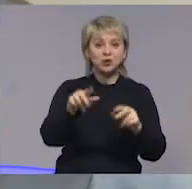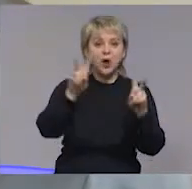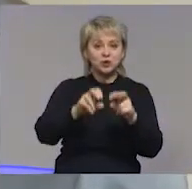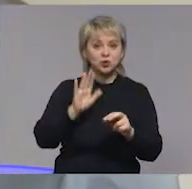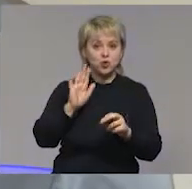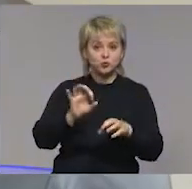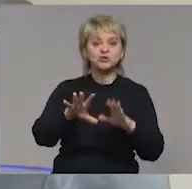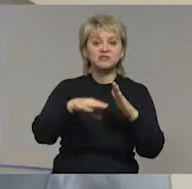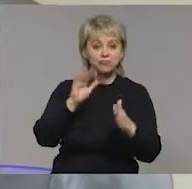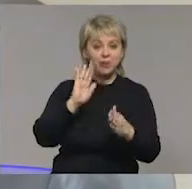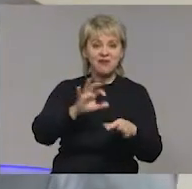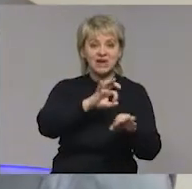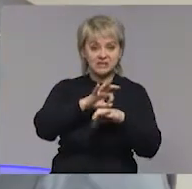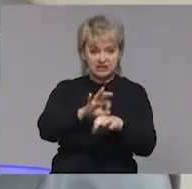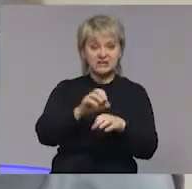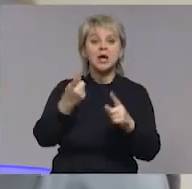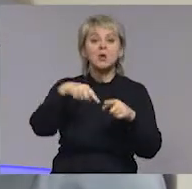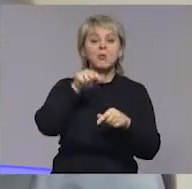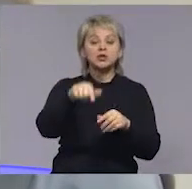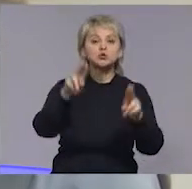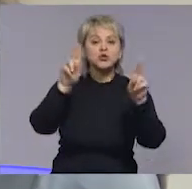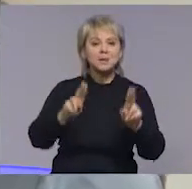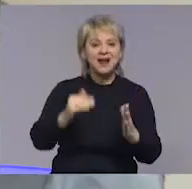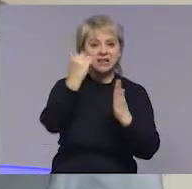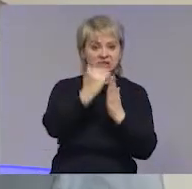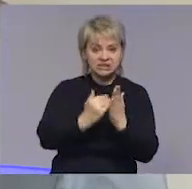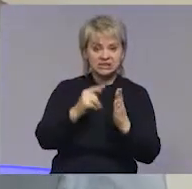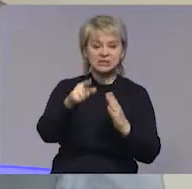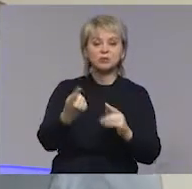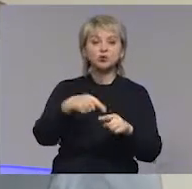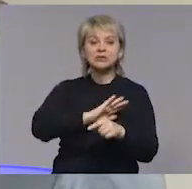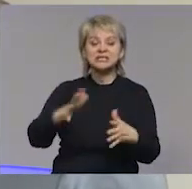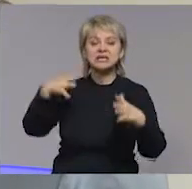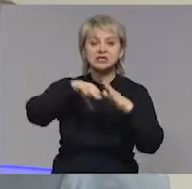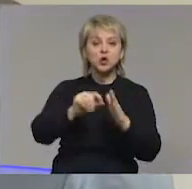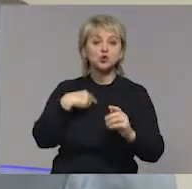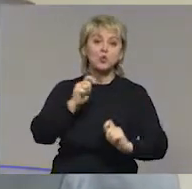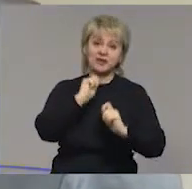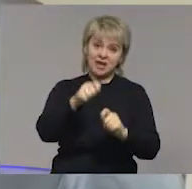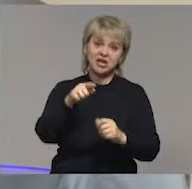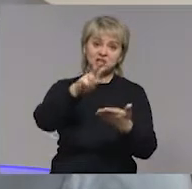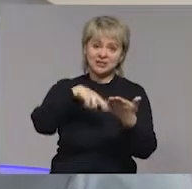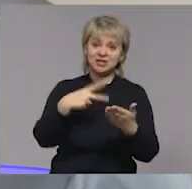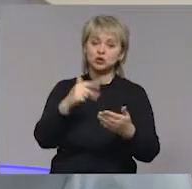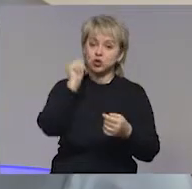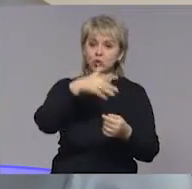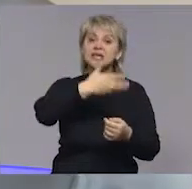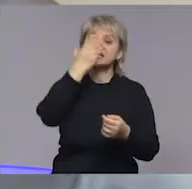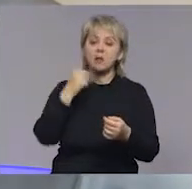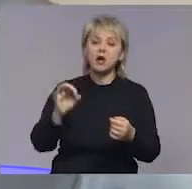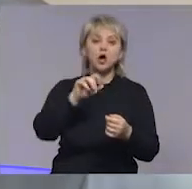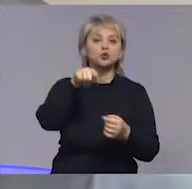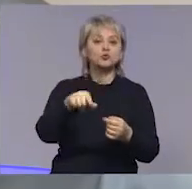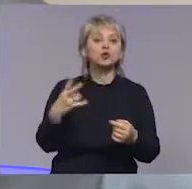контроль выборочно он будет проходить, потому что это правило системы. То есть это не значит, что мы вручили на 3 года сертификат и забыли о том, что